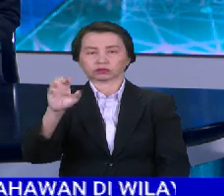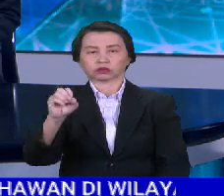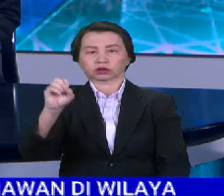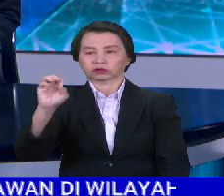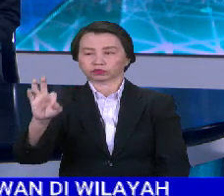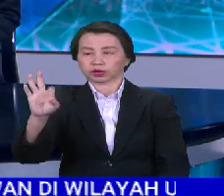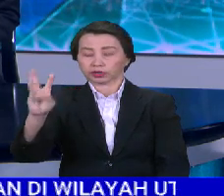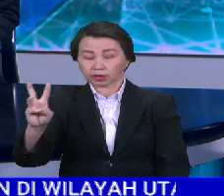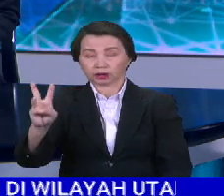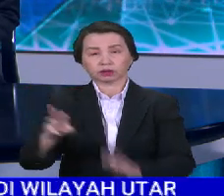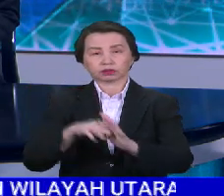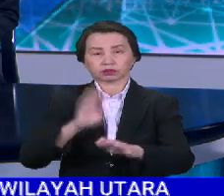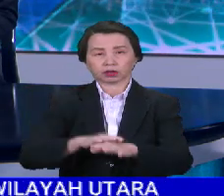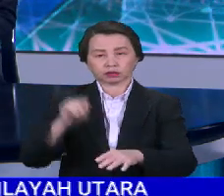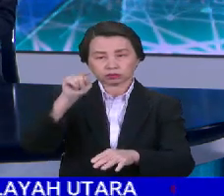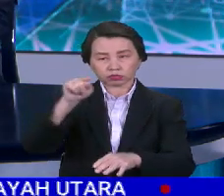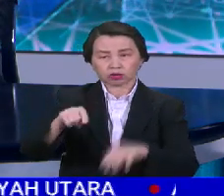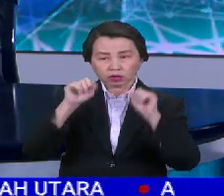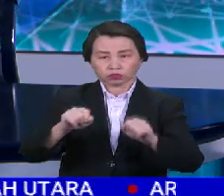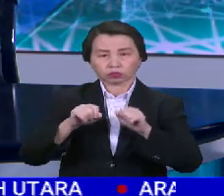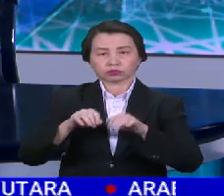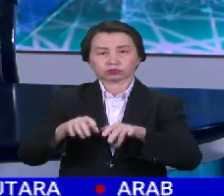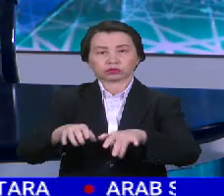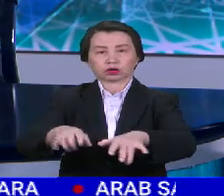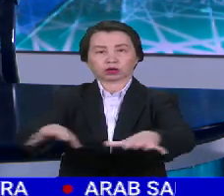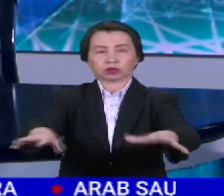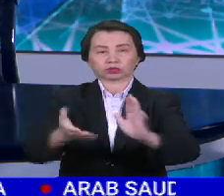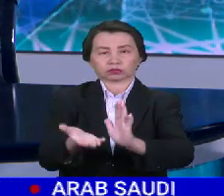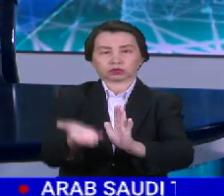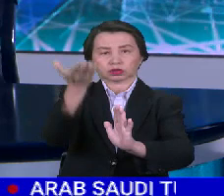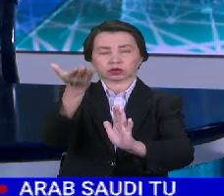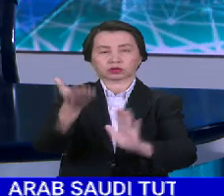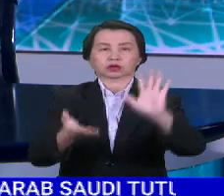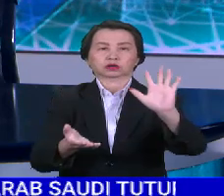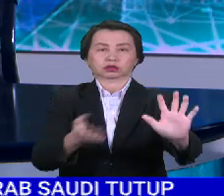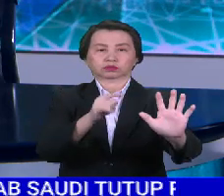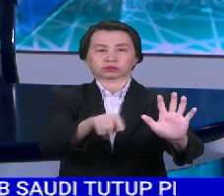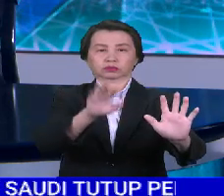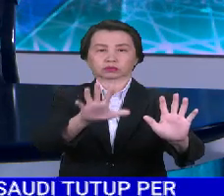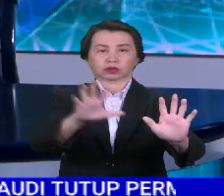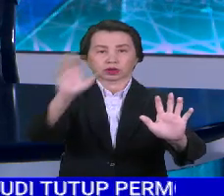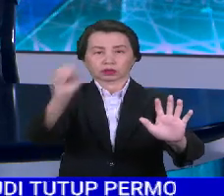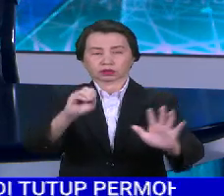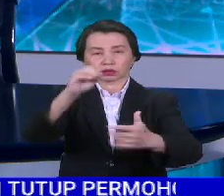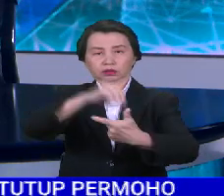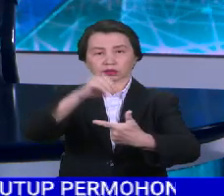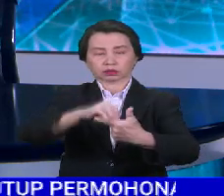11,096 kes, ketika purata kadar kebolehjangkitan COVID-19 naik sebanyak 5.5%